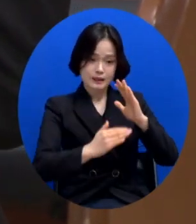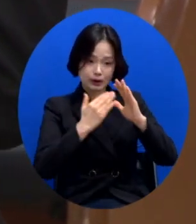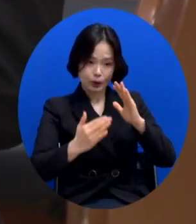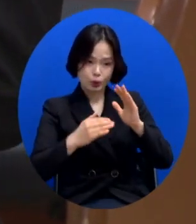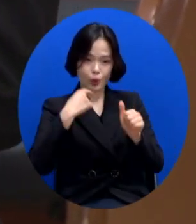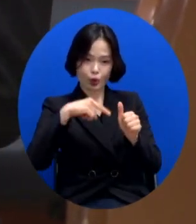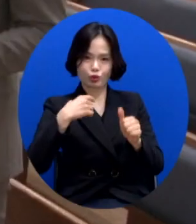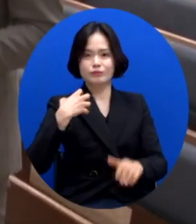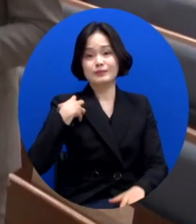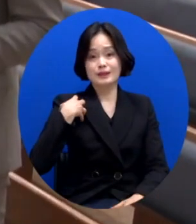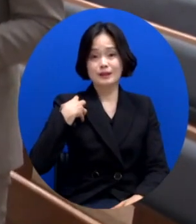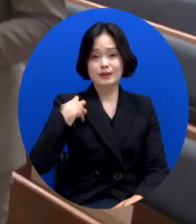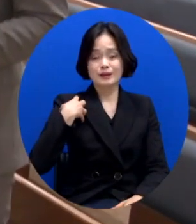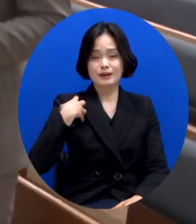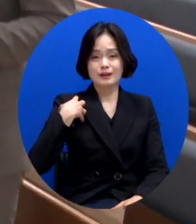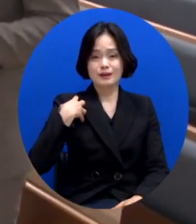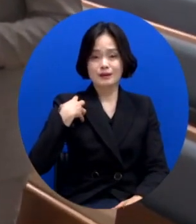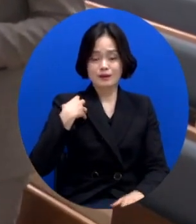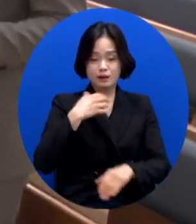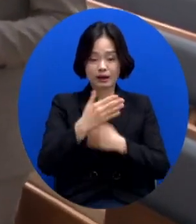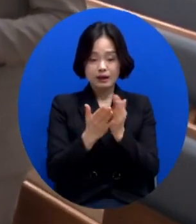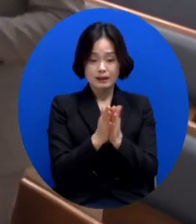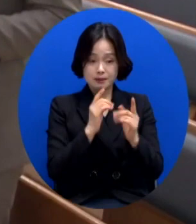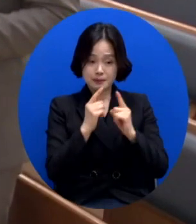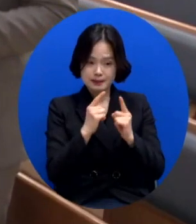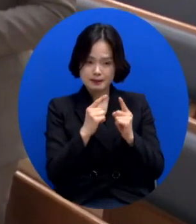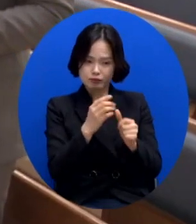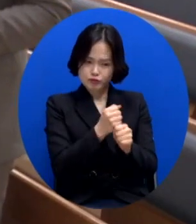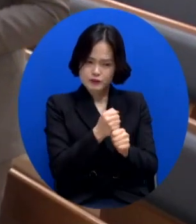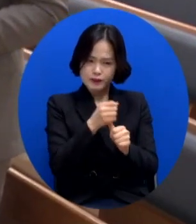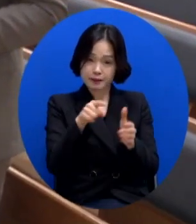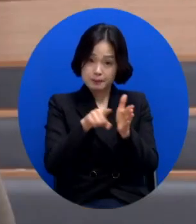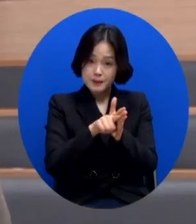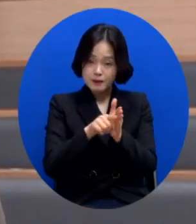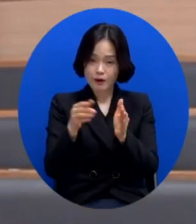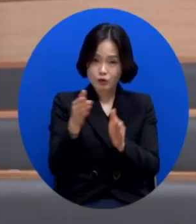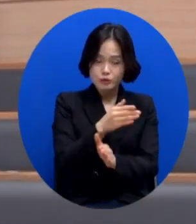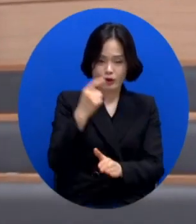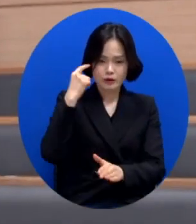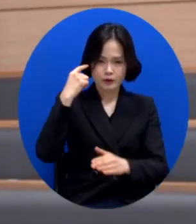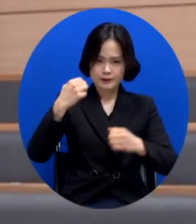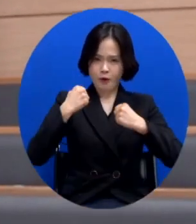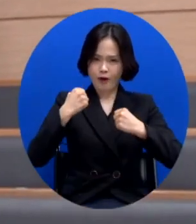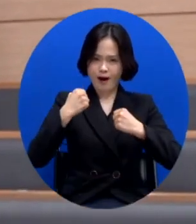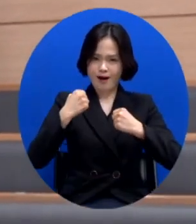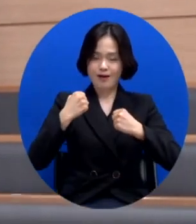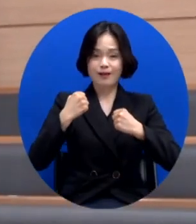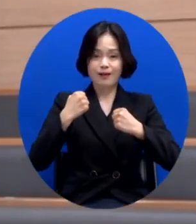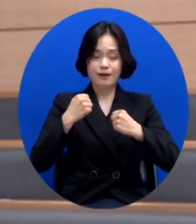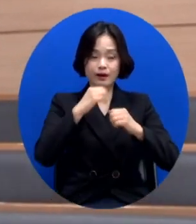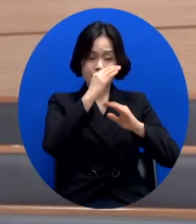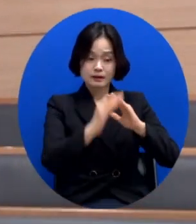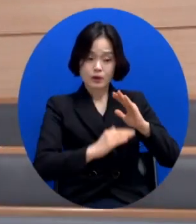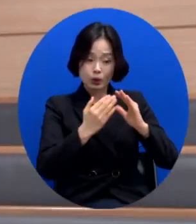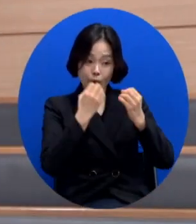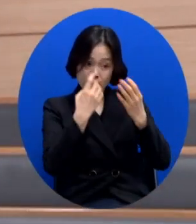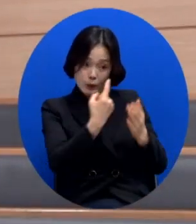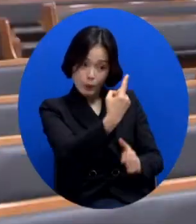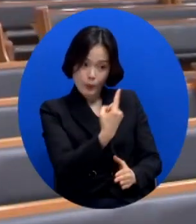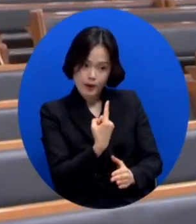정신적으로 더욱 건강해졌다 고 고백합니다 낙원 사는 새 신자들에게 성경적인 지식이 아닌